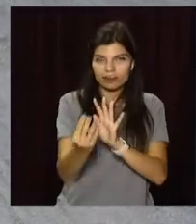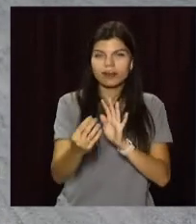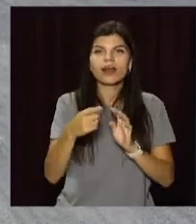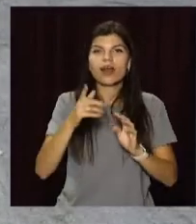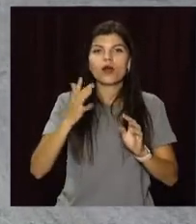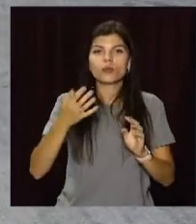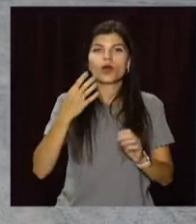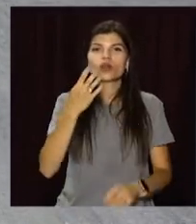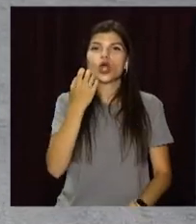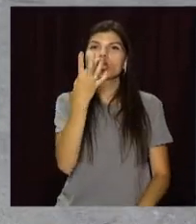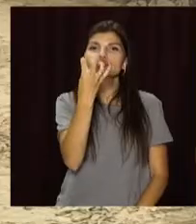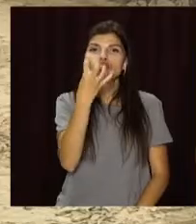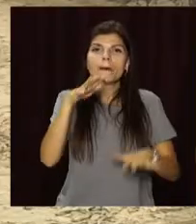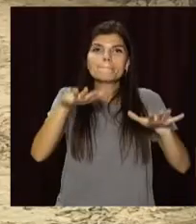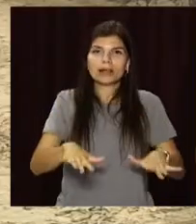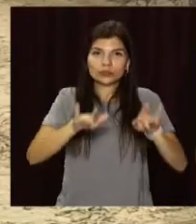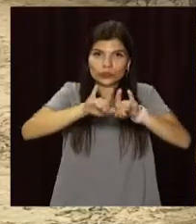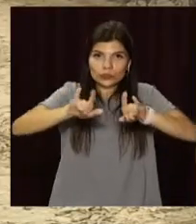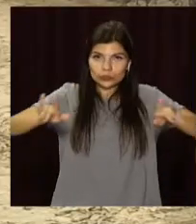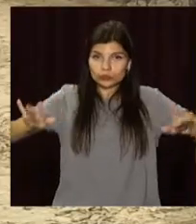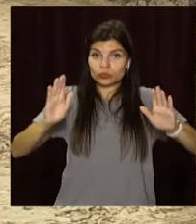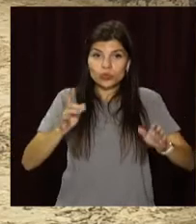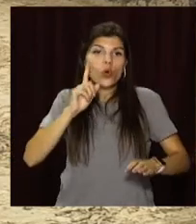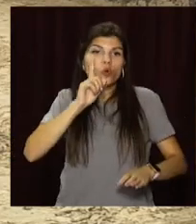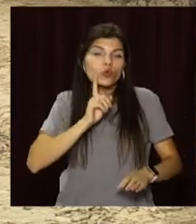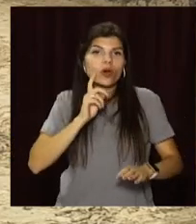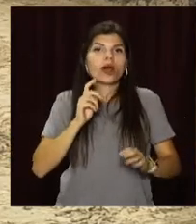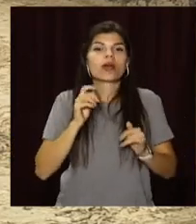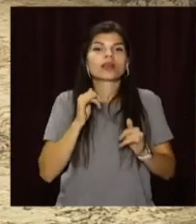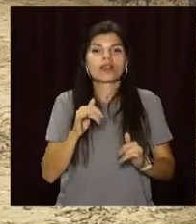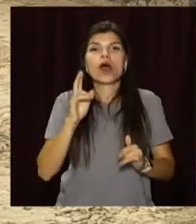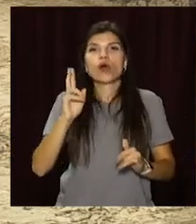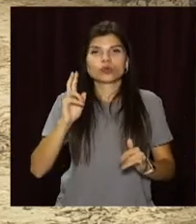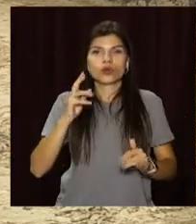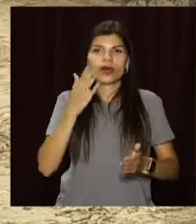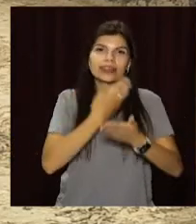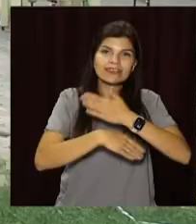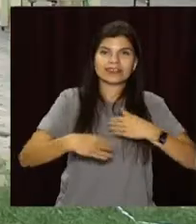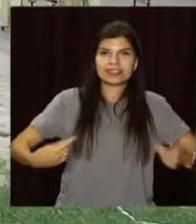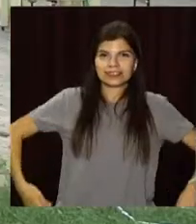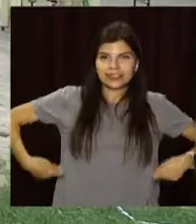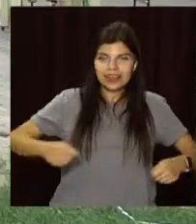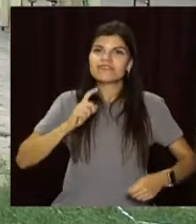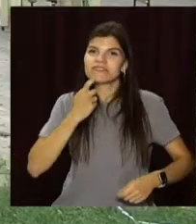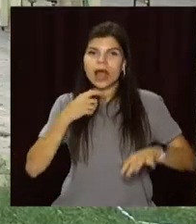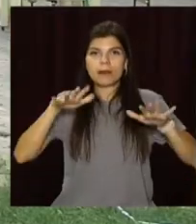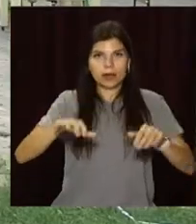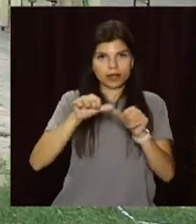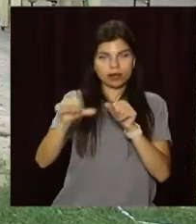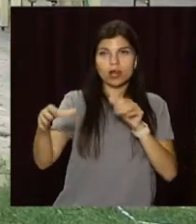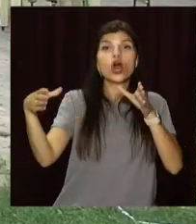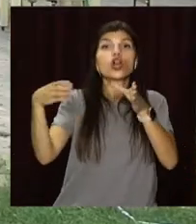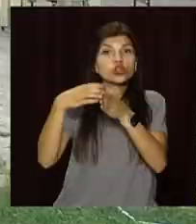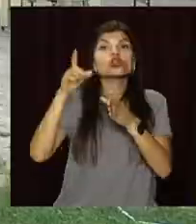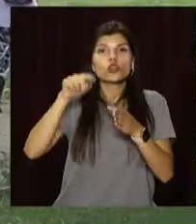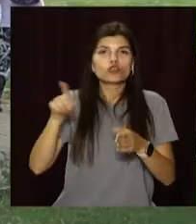на 400 місць та облаштують окремі і зручні зони для маломобільних груп населення. Стадіон спорткомплексу «Дніпровець» стане родзинкою